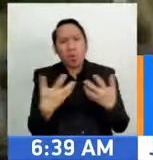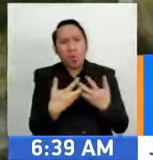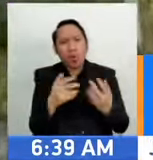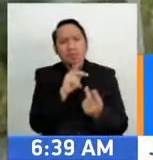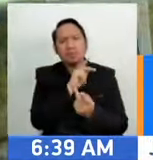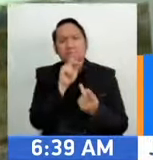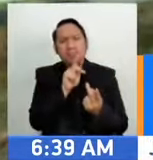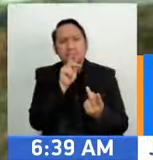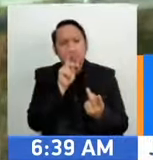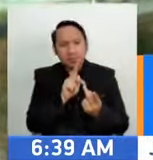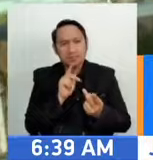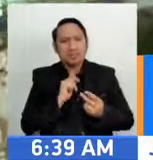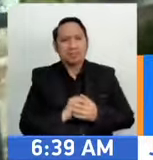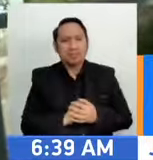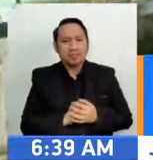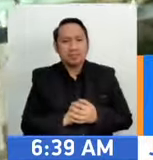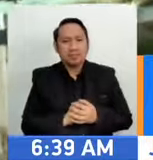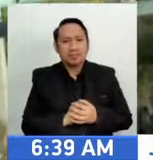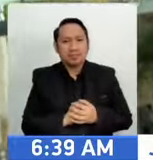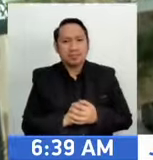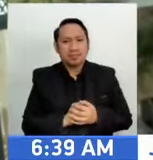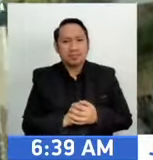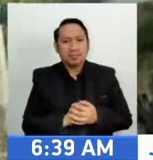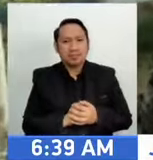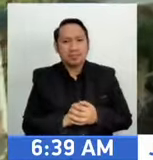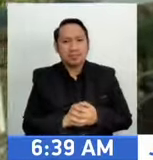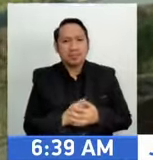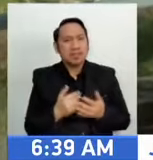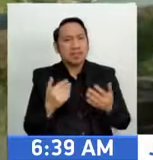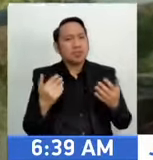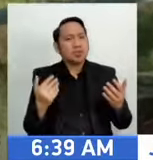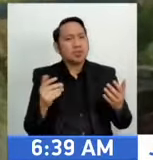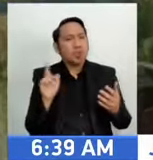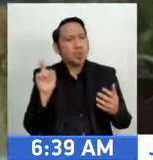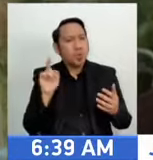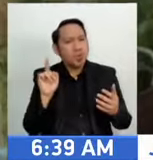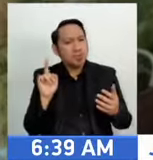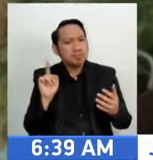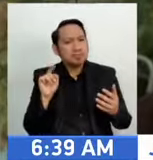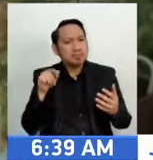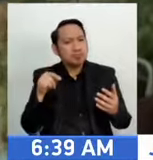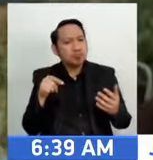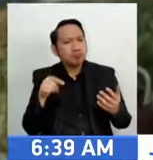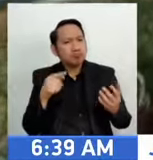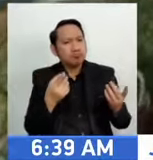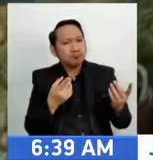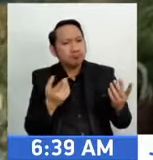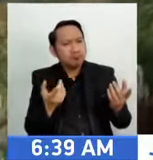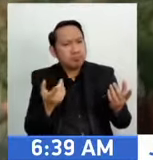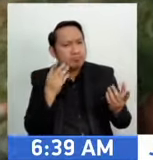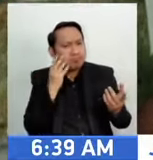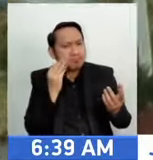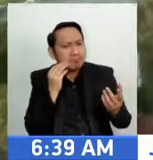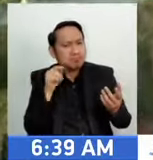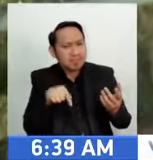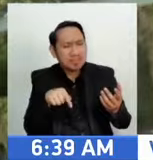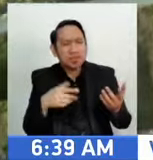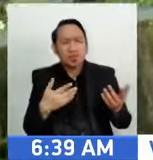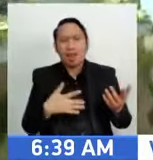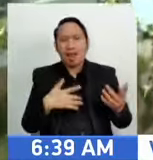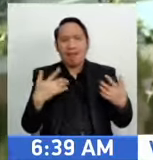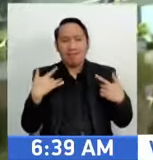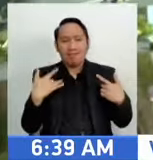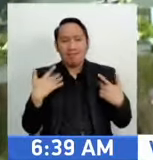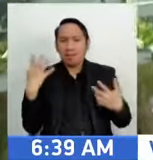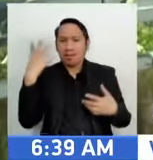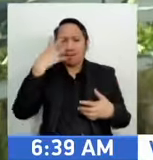na ino-offer nila dito is complete experience talaga, no? Tingin mo? Ay, nahimatay. Na yung bata. Ang sarap ng, parang